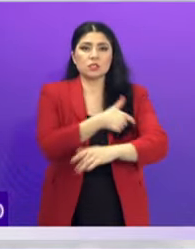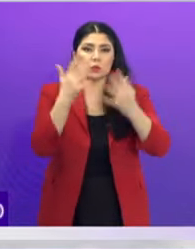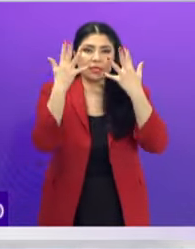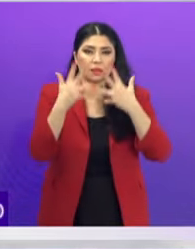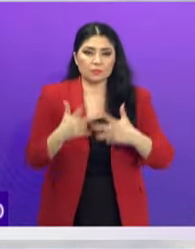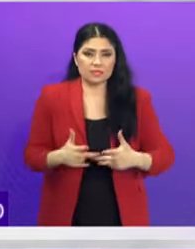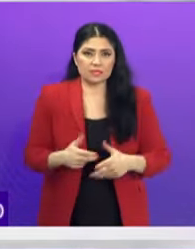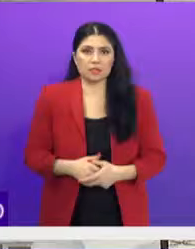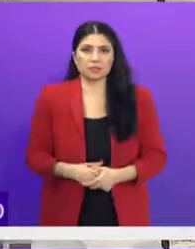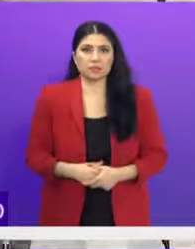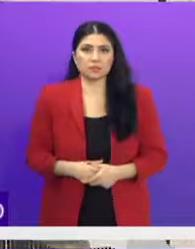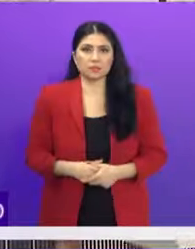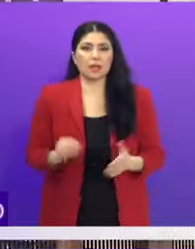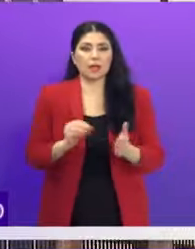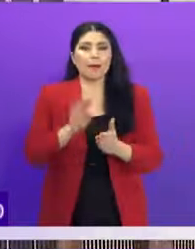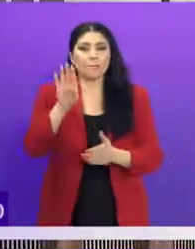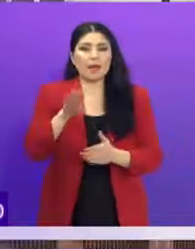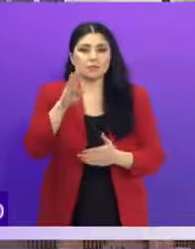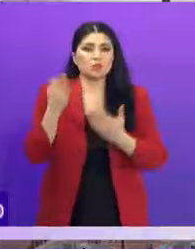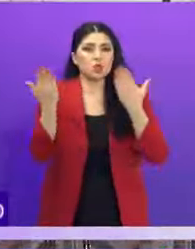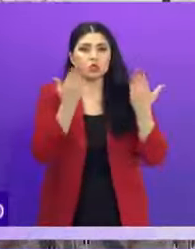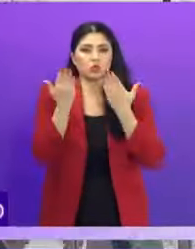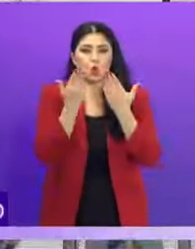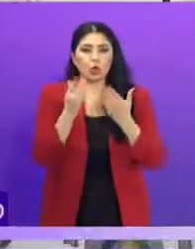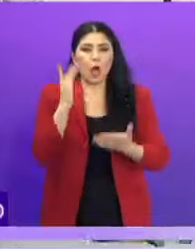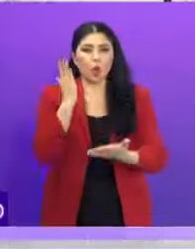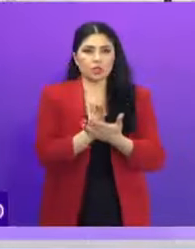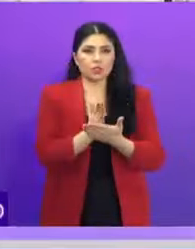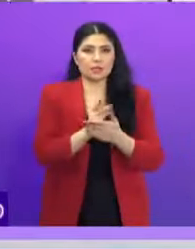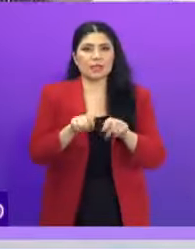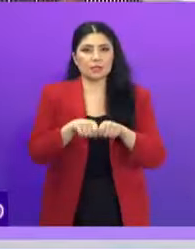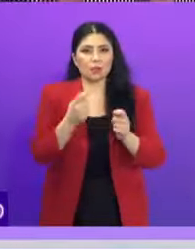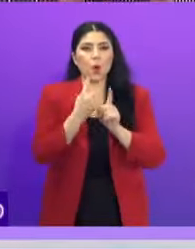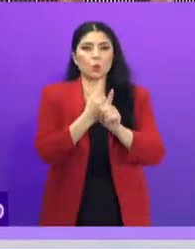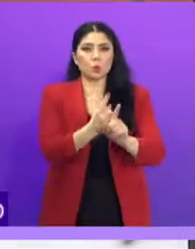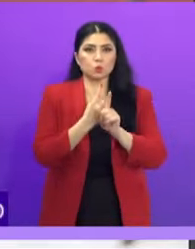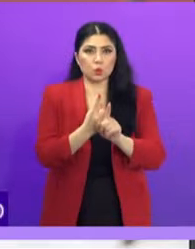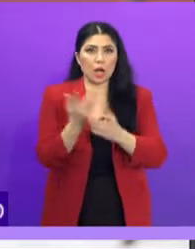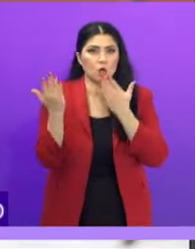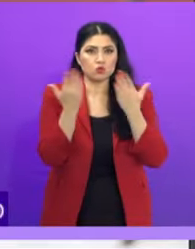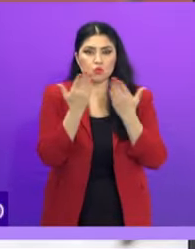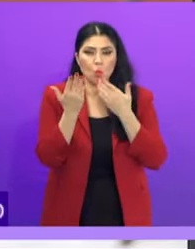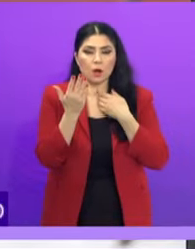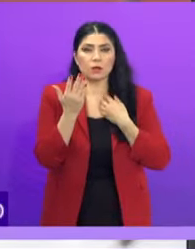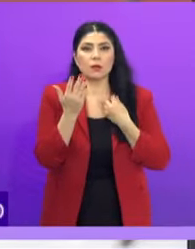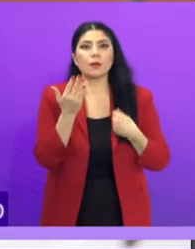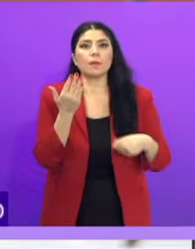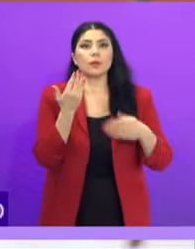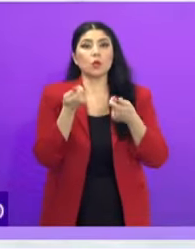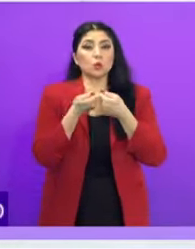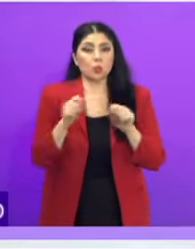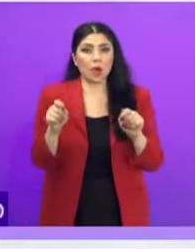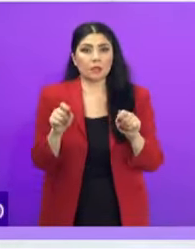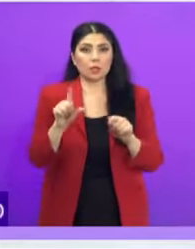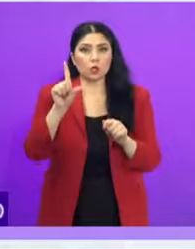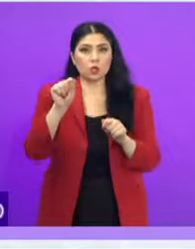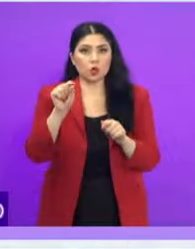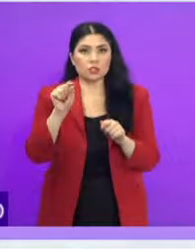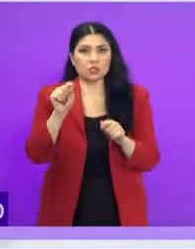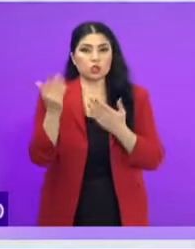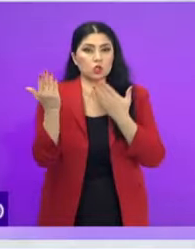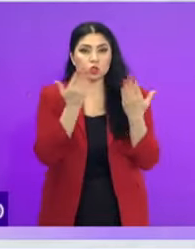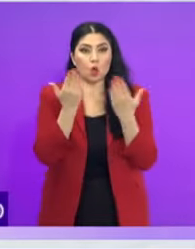încă 14 unități de învățământ au decis suspendarea cursurilor. Fac mențiunea că toate aceste 20 de